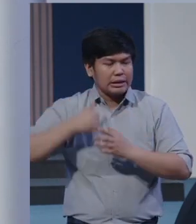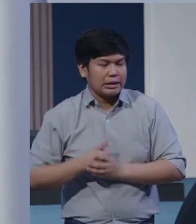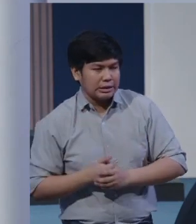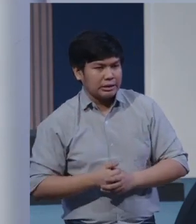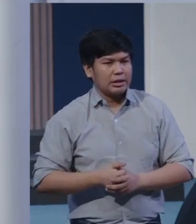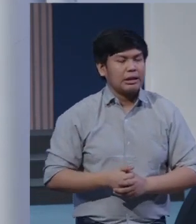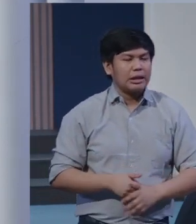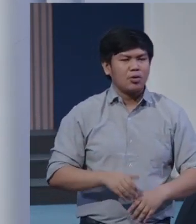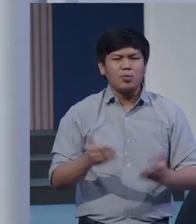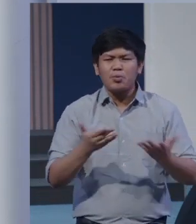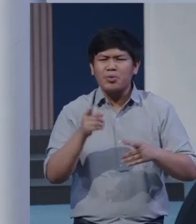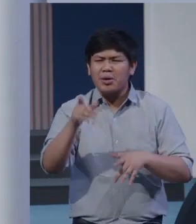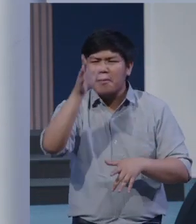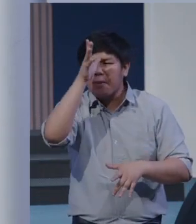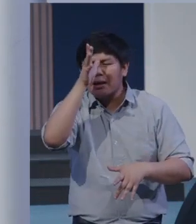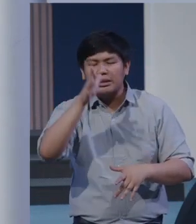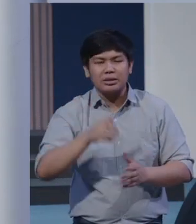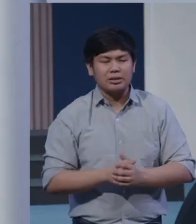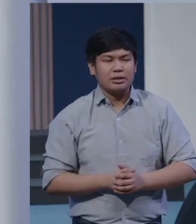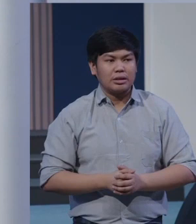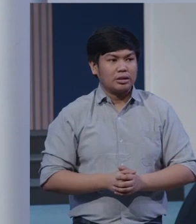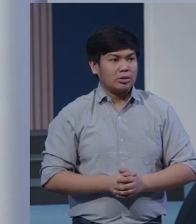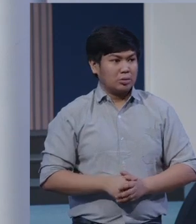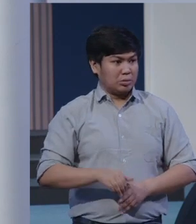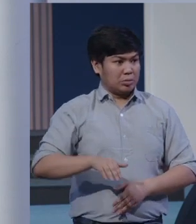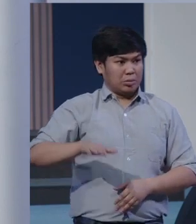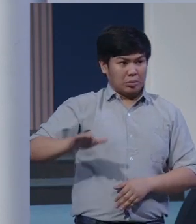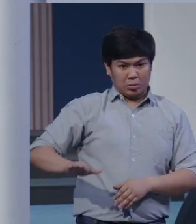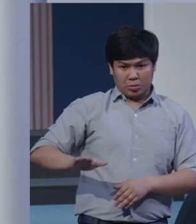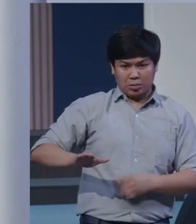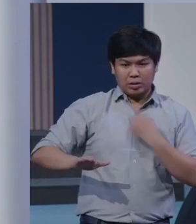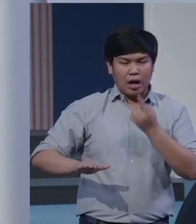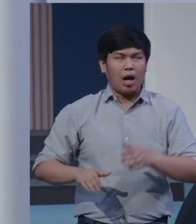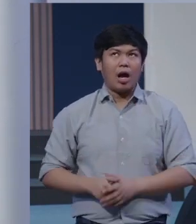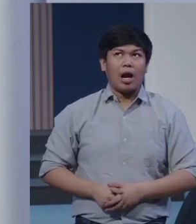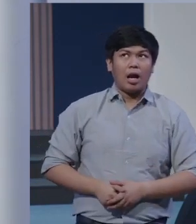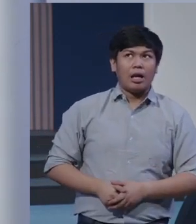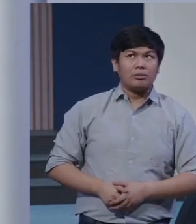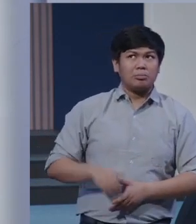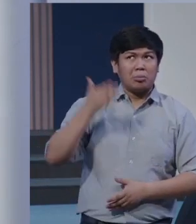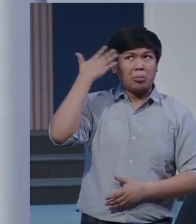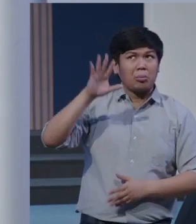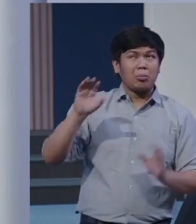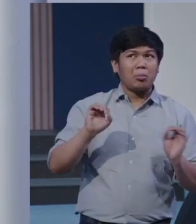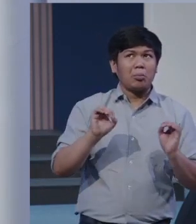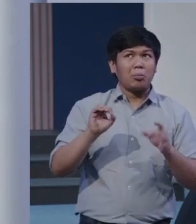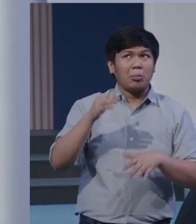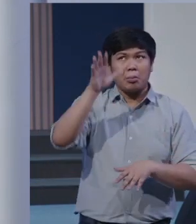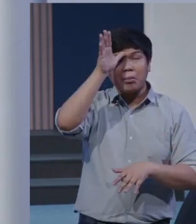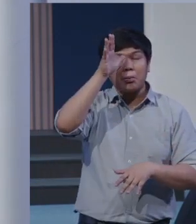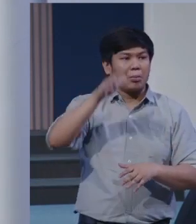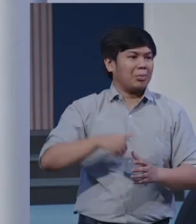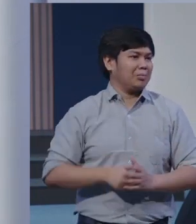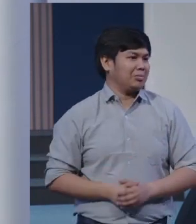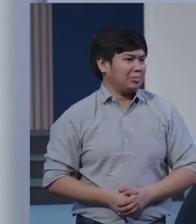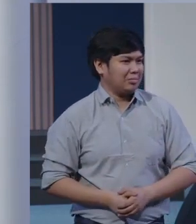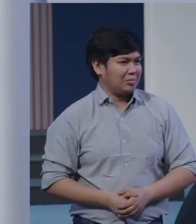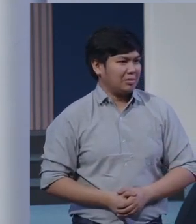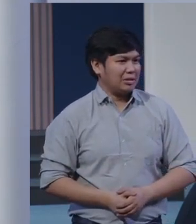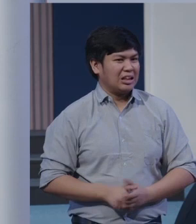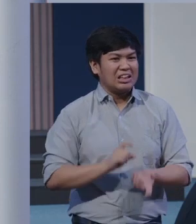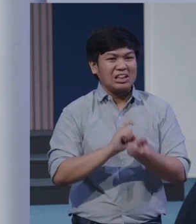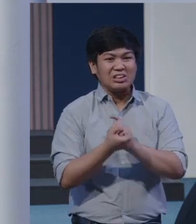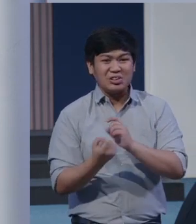mo kasi kayo naman ang Sasabihin niyo ang Sasabihin niyo doun sa an anak niyo Sabihin mo wala ako